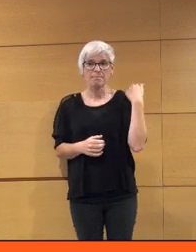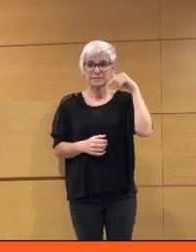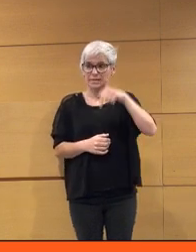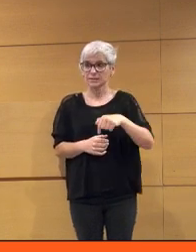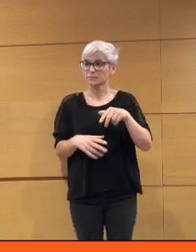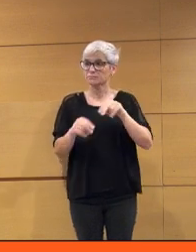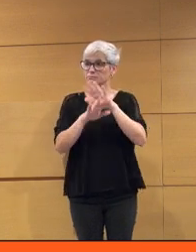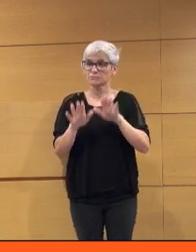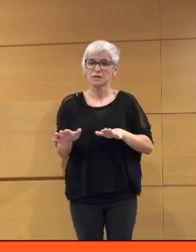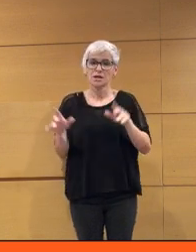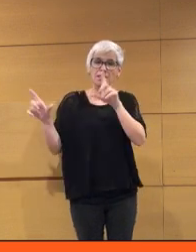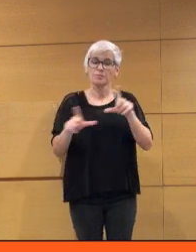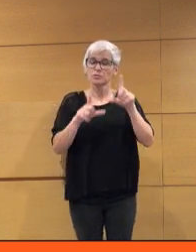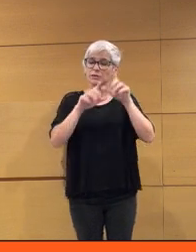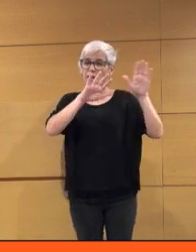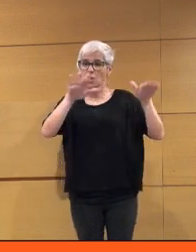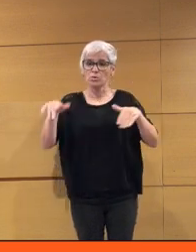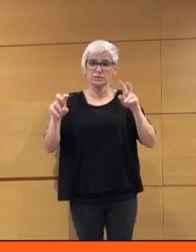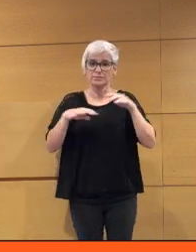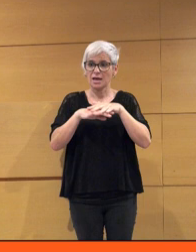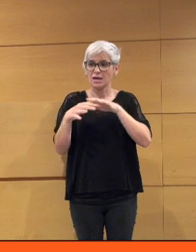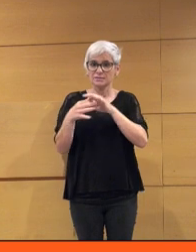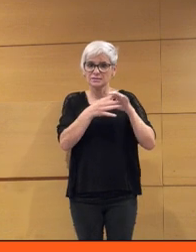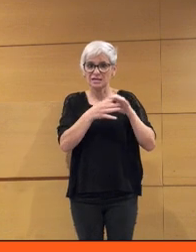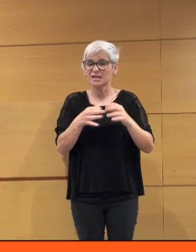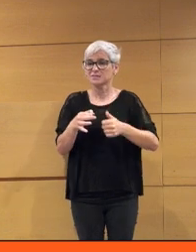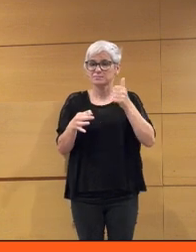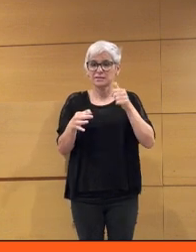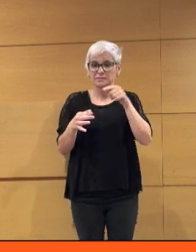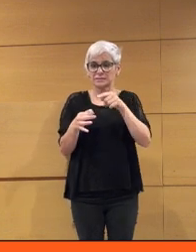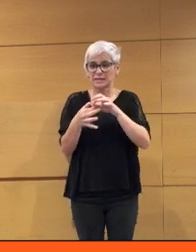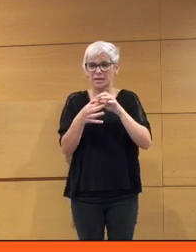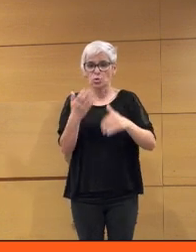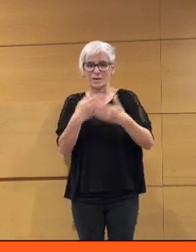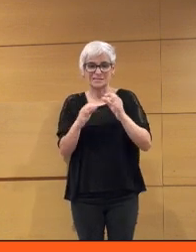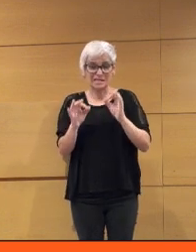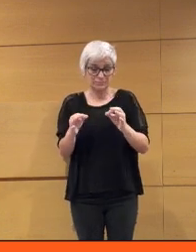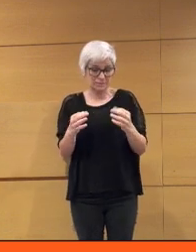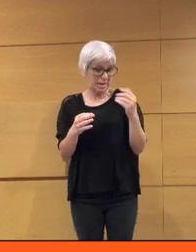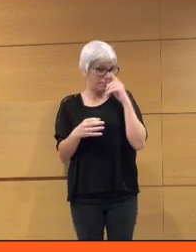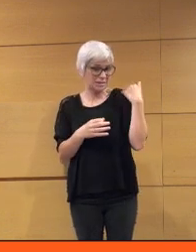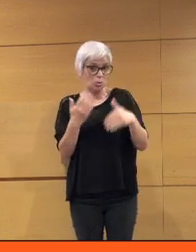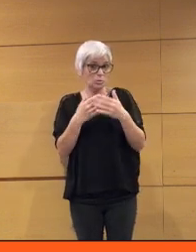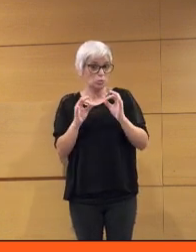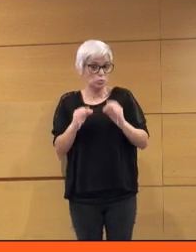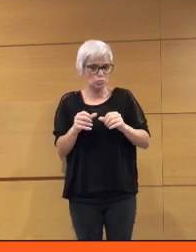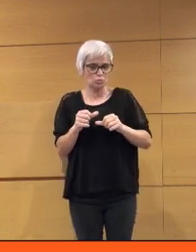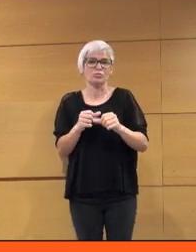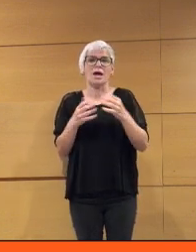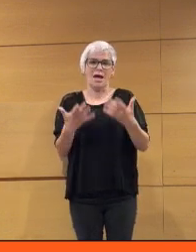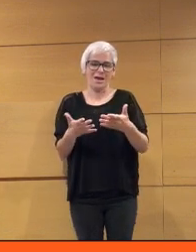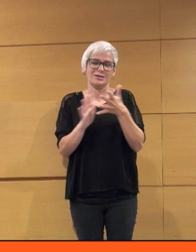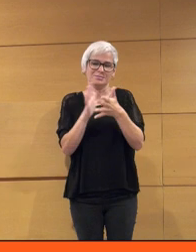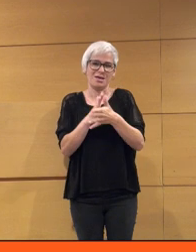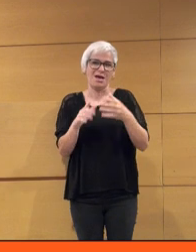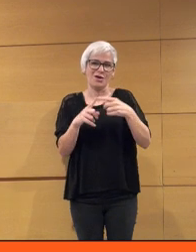acabar amb una diapositiva en què hi havia el logo de la xarxa. No hi havia gaire res més, perquè tot just començàvem. Ara sí que us podem explicar diverses coses que